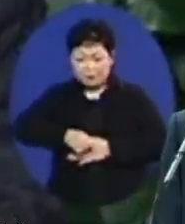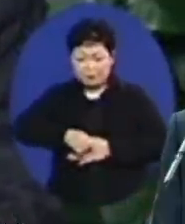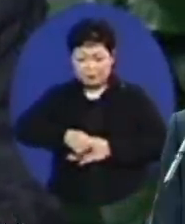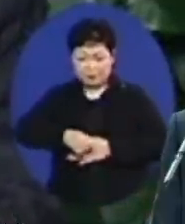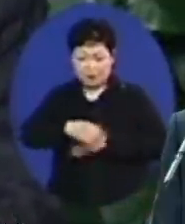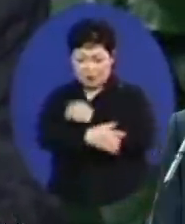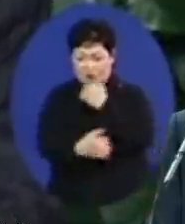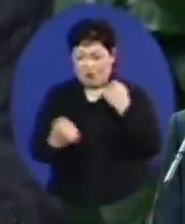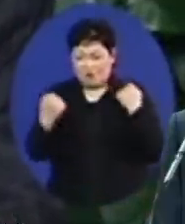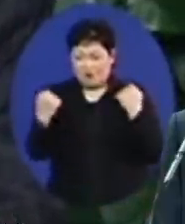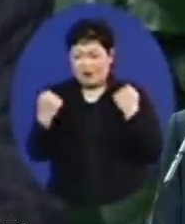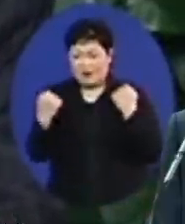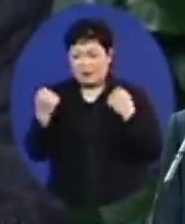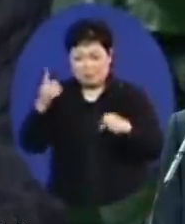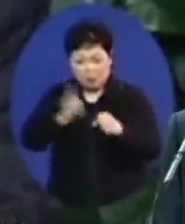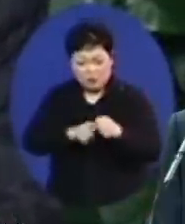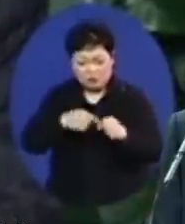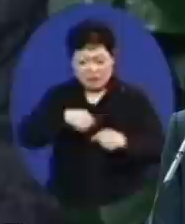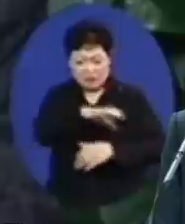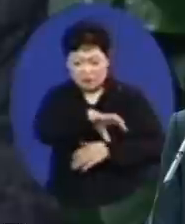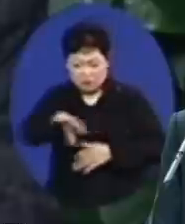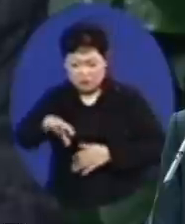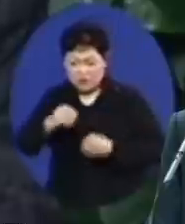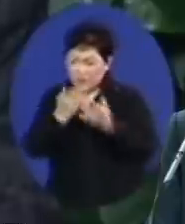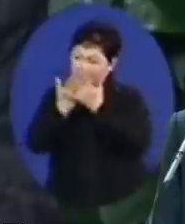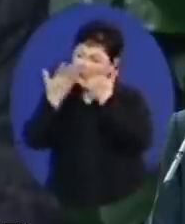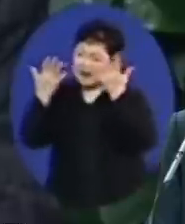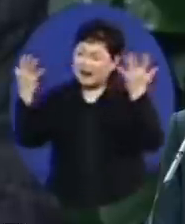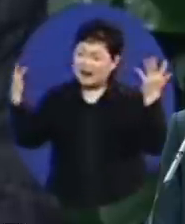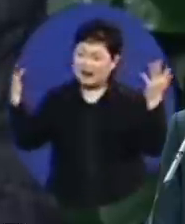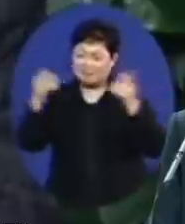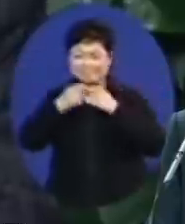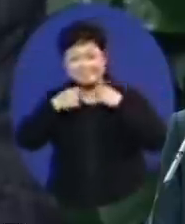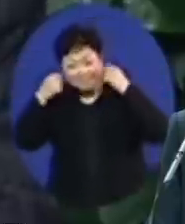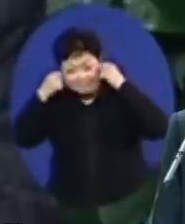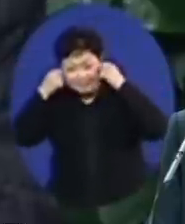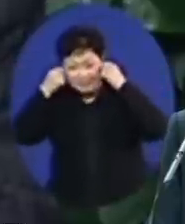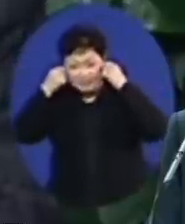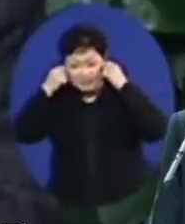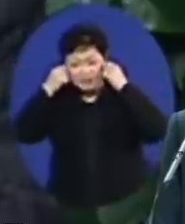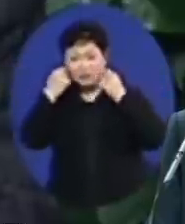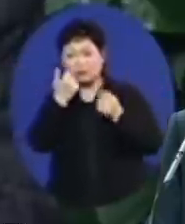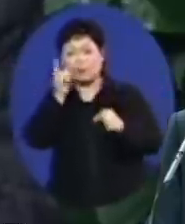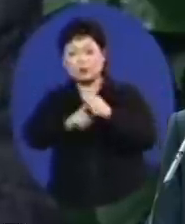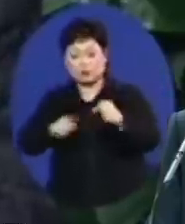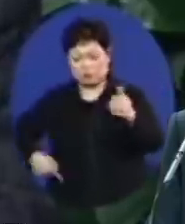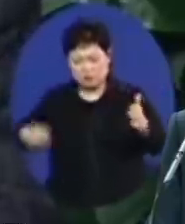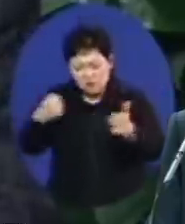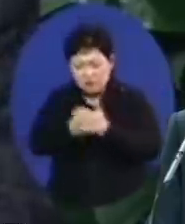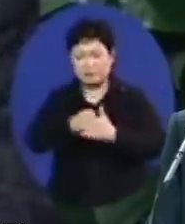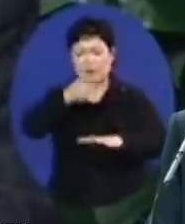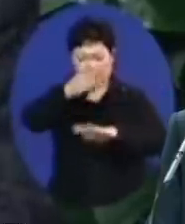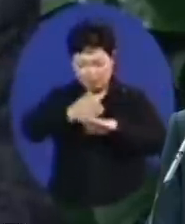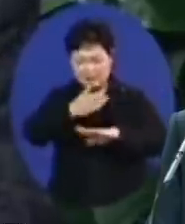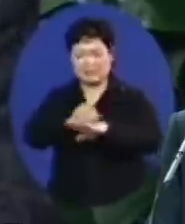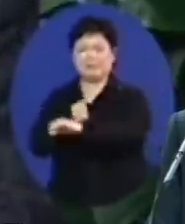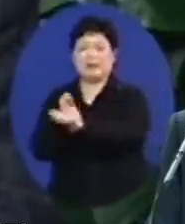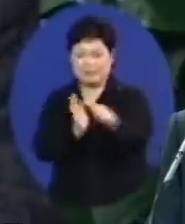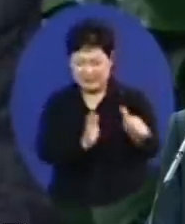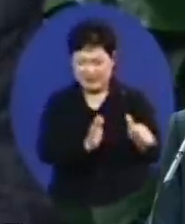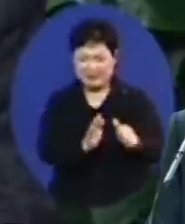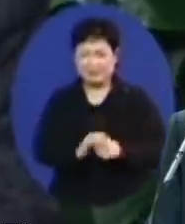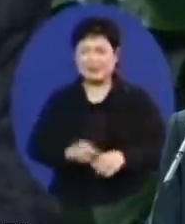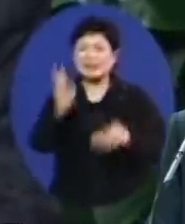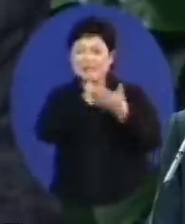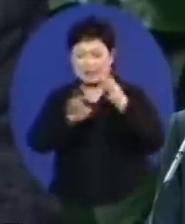위해서, 내 주위를 밝고 맑고 환하게 만들기 위해서 결심하고 감사해야 되는 것입니다.